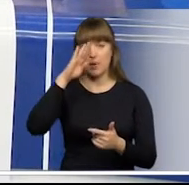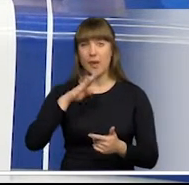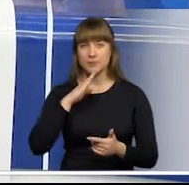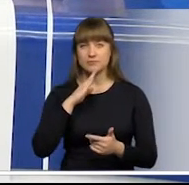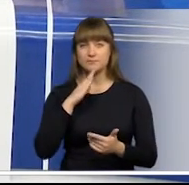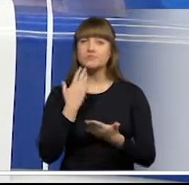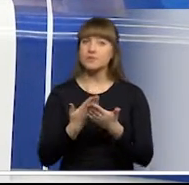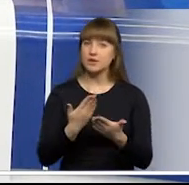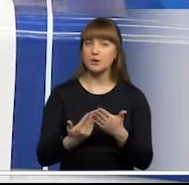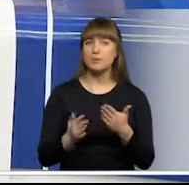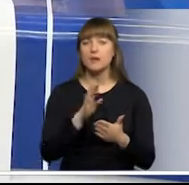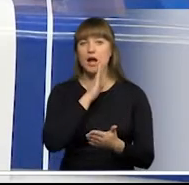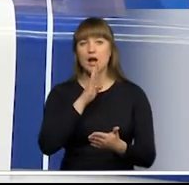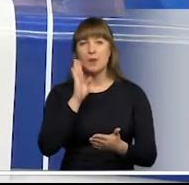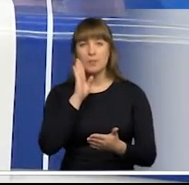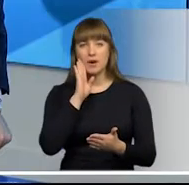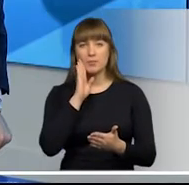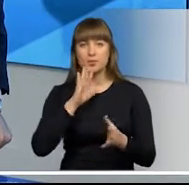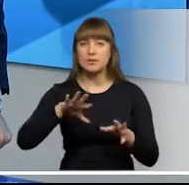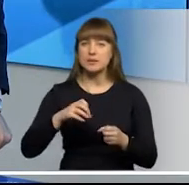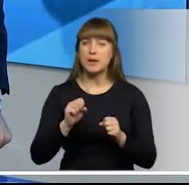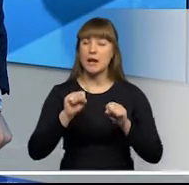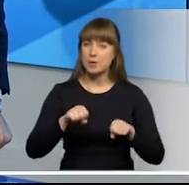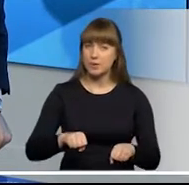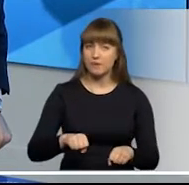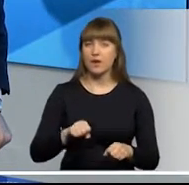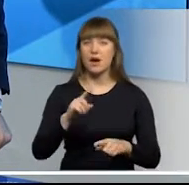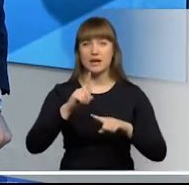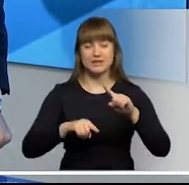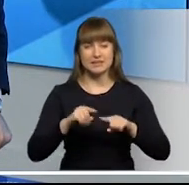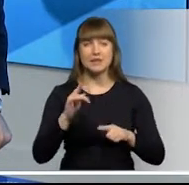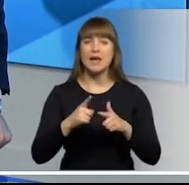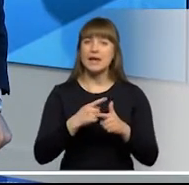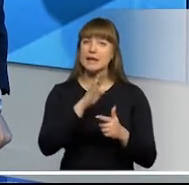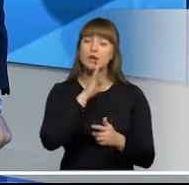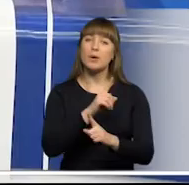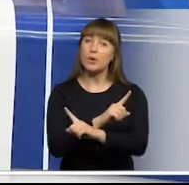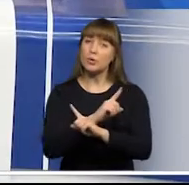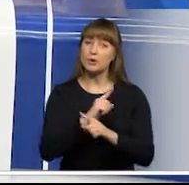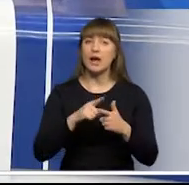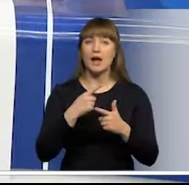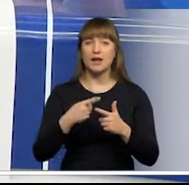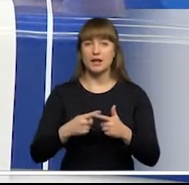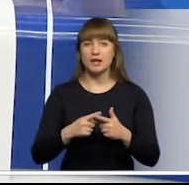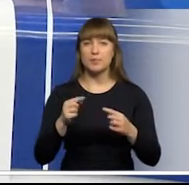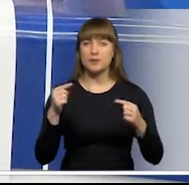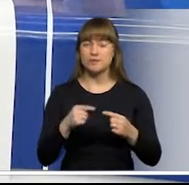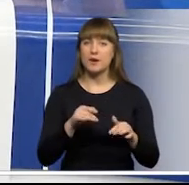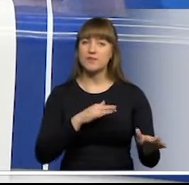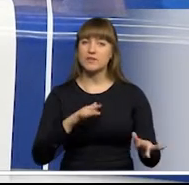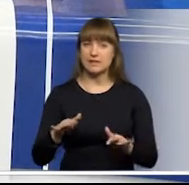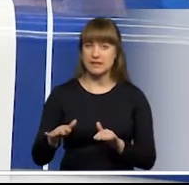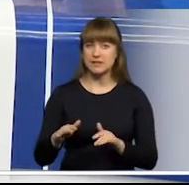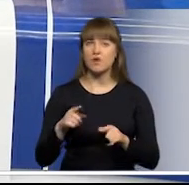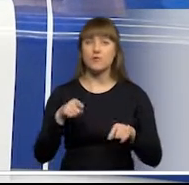мама лишена родительских прав, или мама ушла из жизни, или совершила противоправные действия. То есть в том